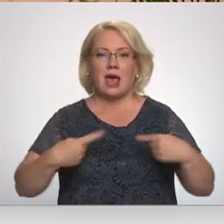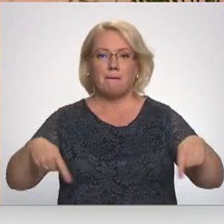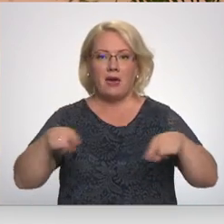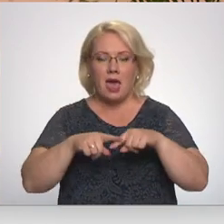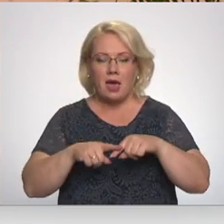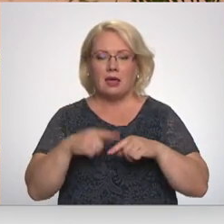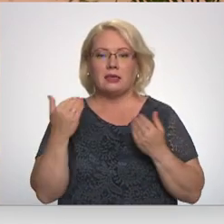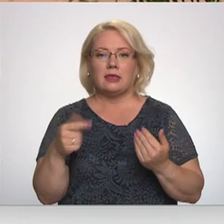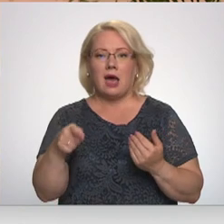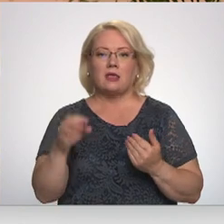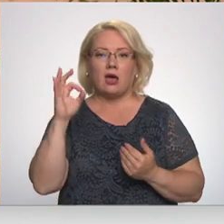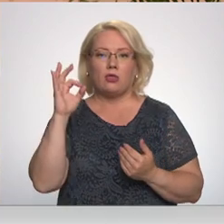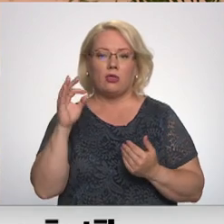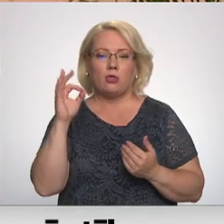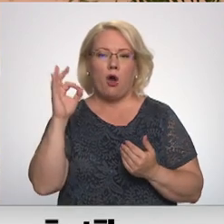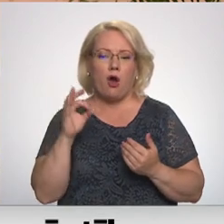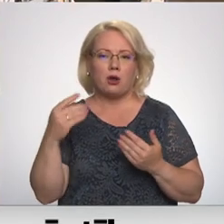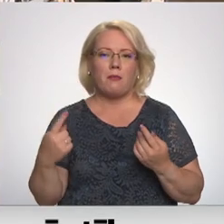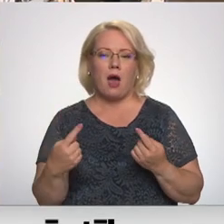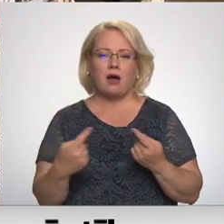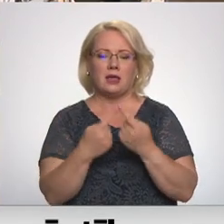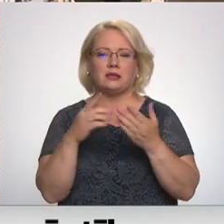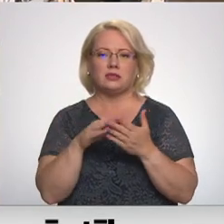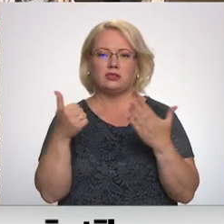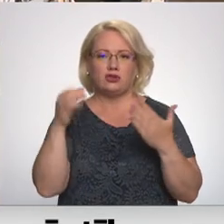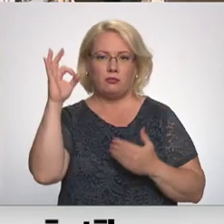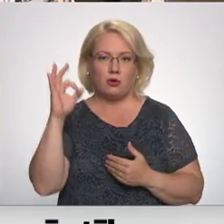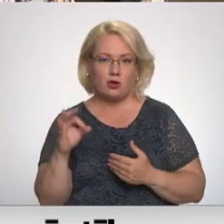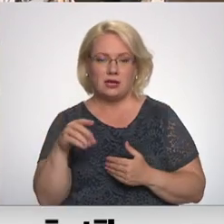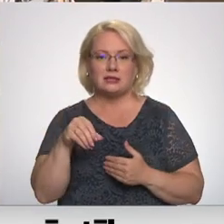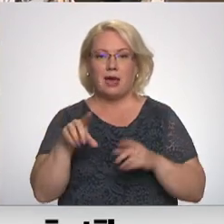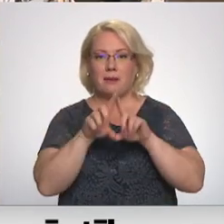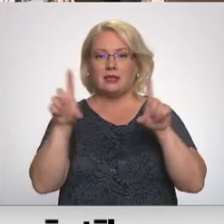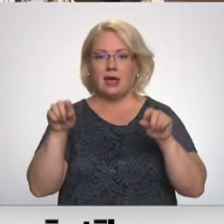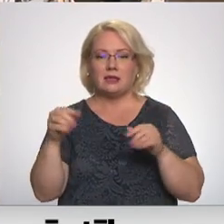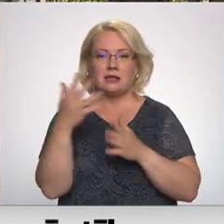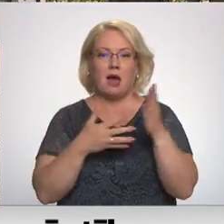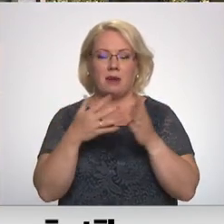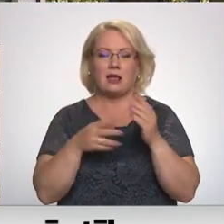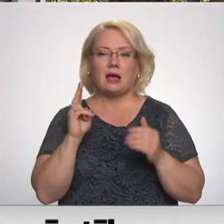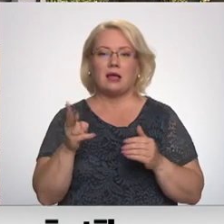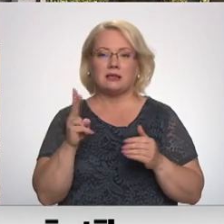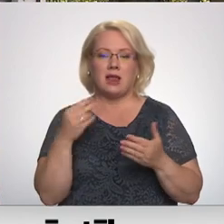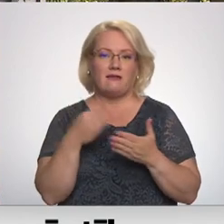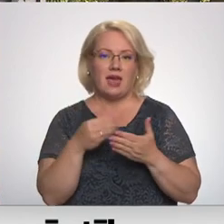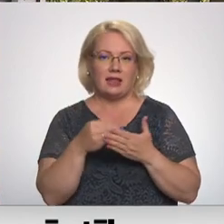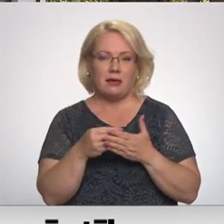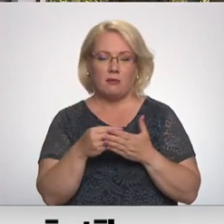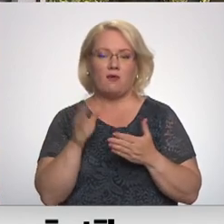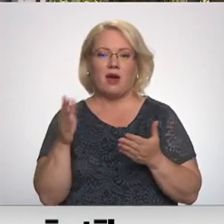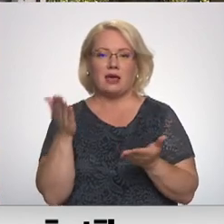pakļaus tikai 6% no zemes gabaliem. Ar zemes dienesta aprēķinātajām kadastrālās vērtības prognozēm var